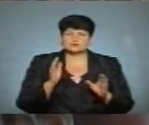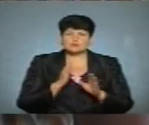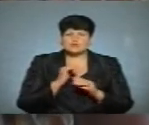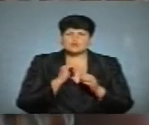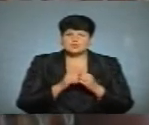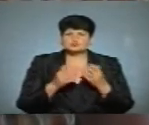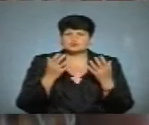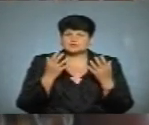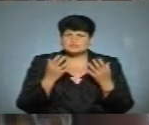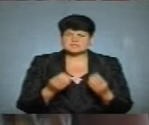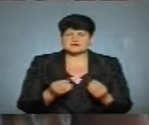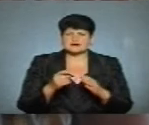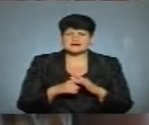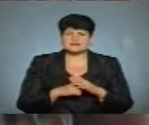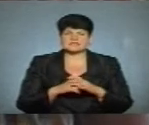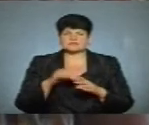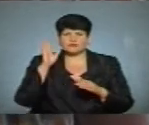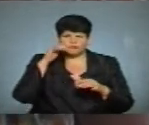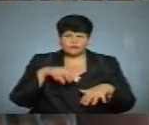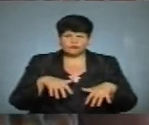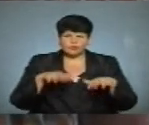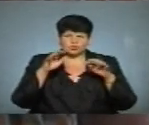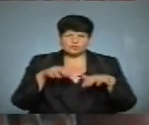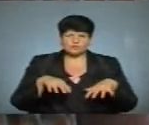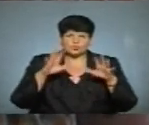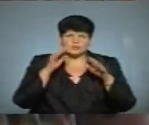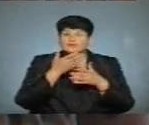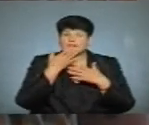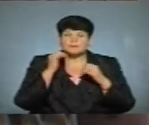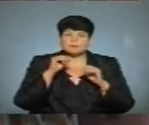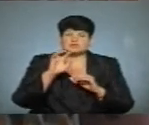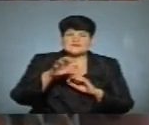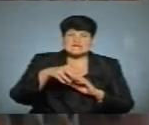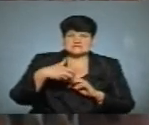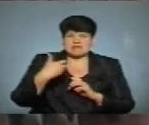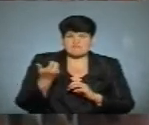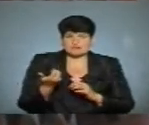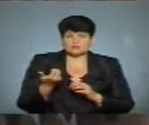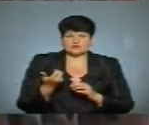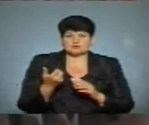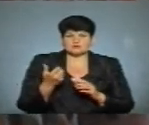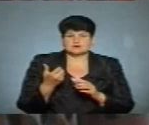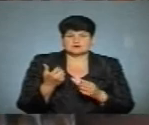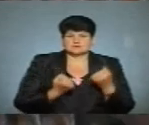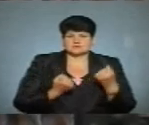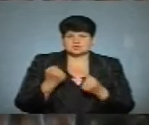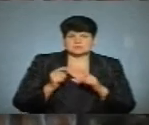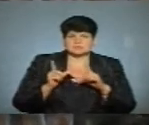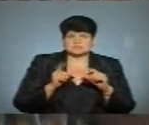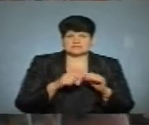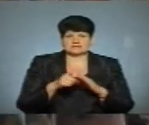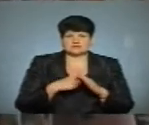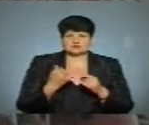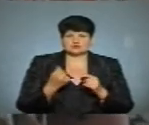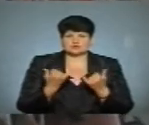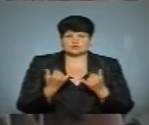дня кар'єр заливає водою і нема можливості ескаватора і відповідно вантажівки заїхати в кар'єр. Сьогодні